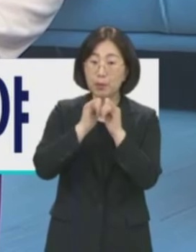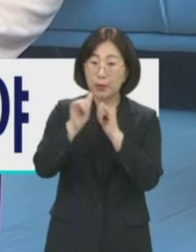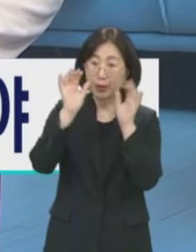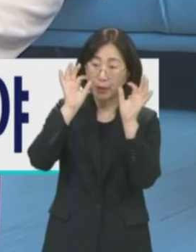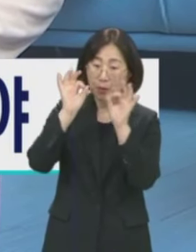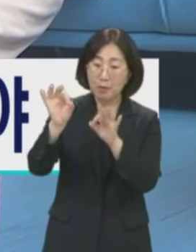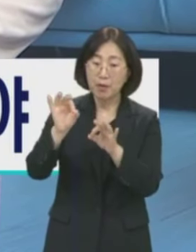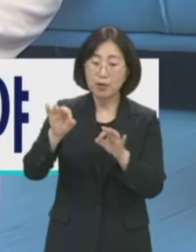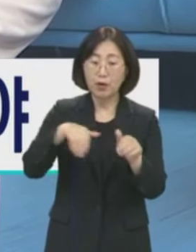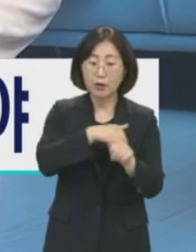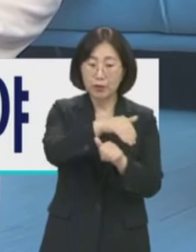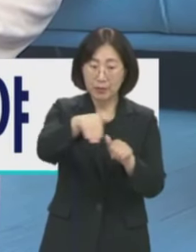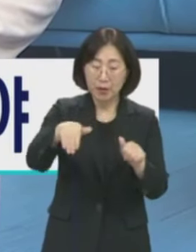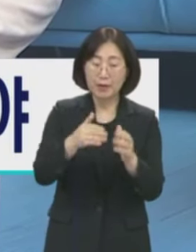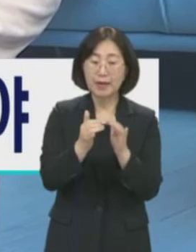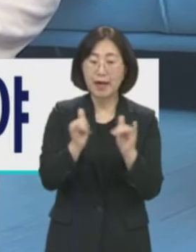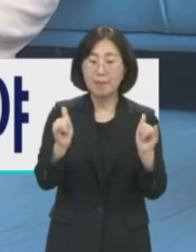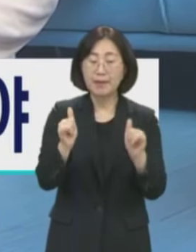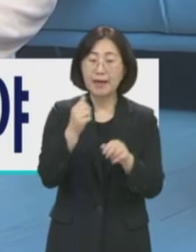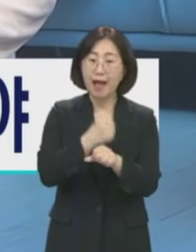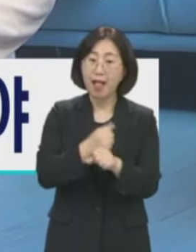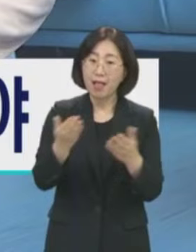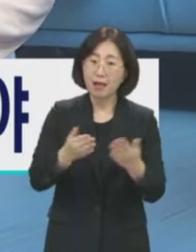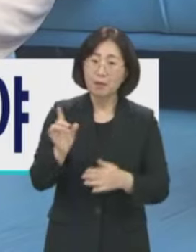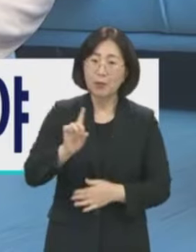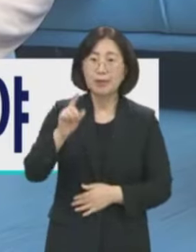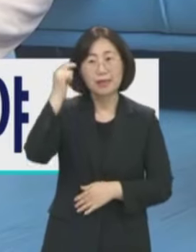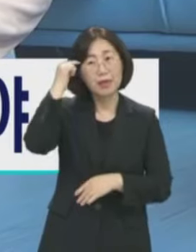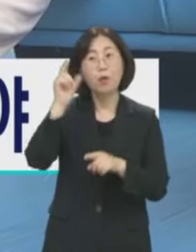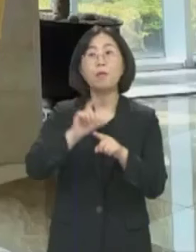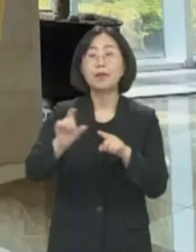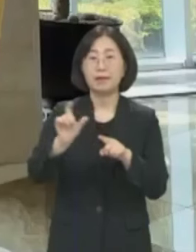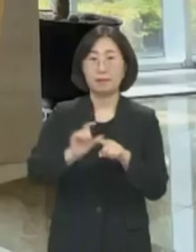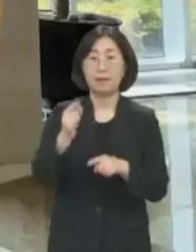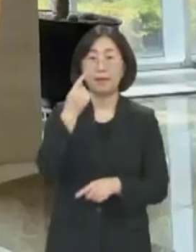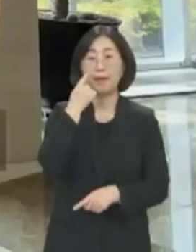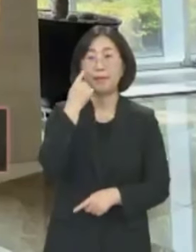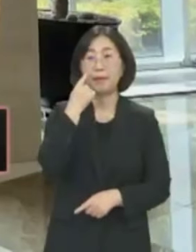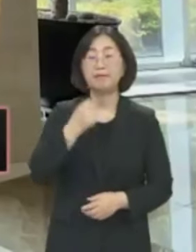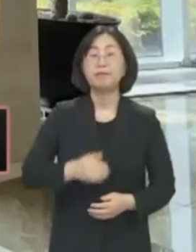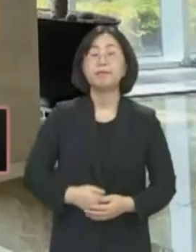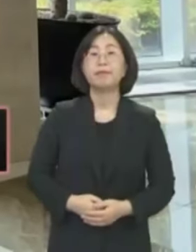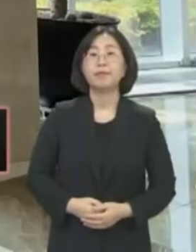사회가 또 주변 이웃들이 해야 할 일을 함께 고민해 보시죠.